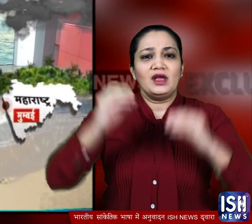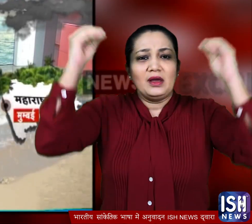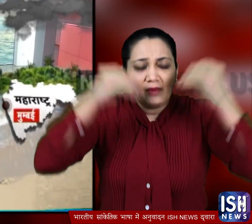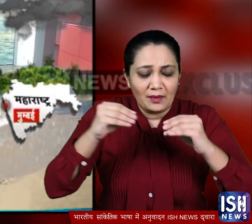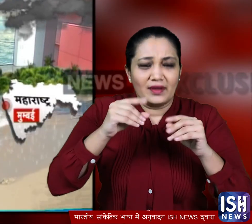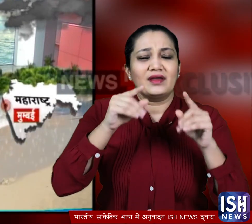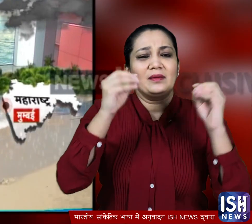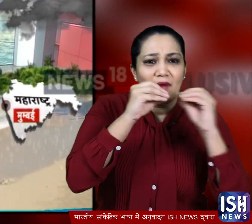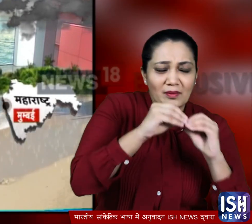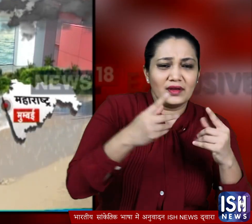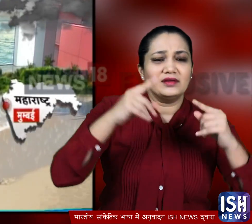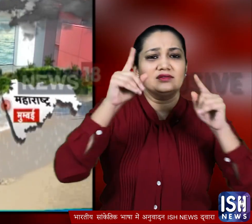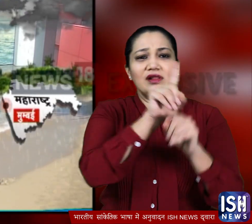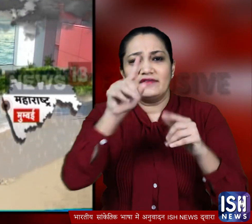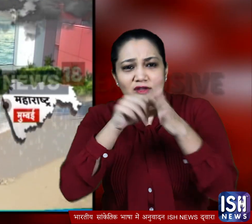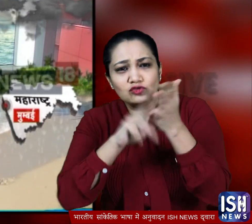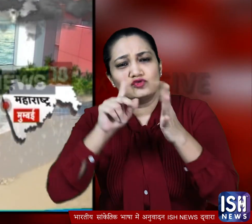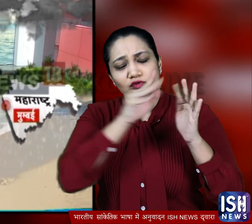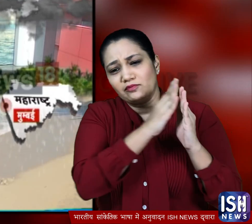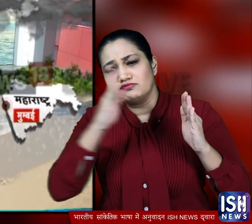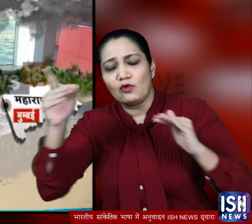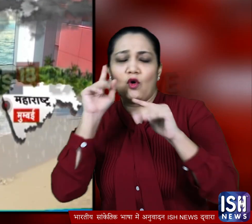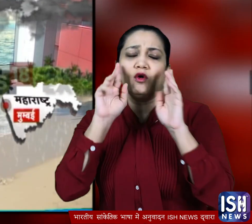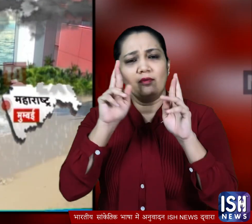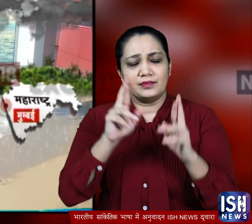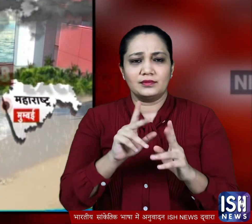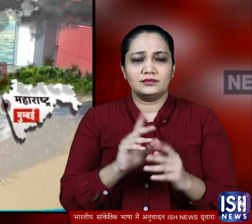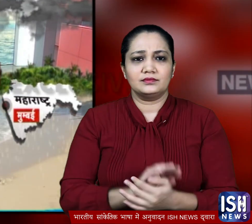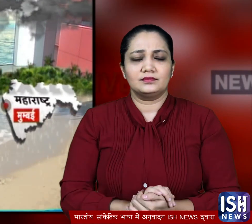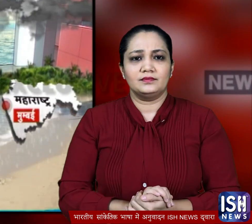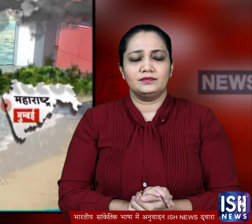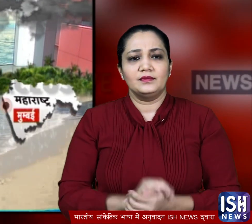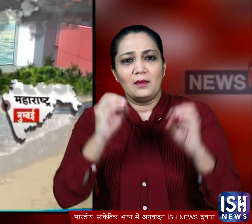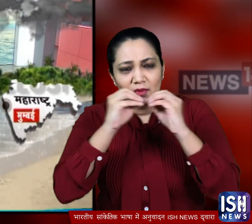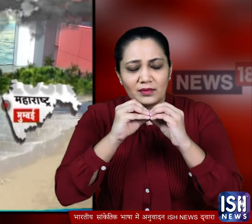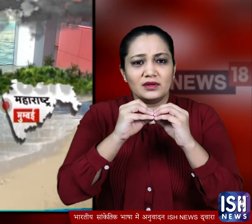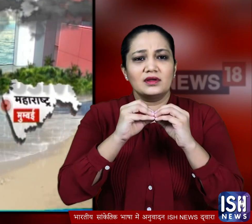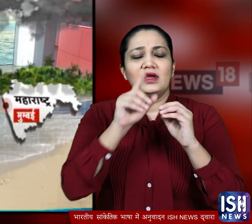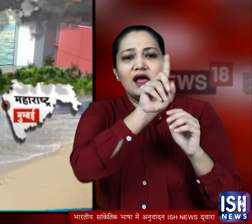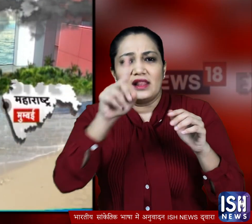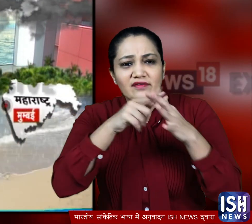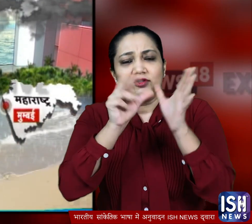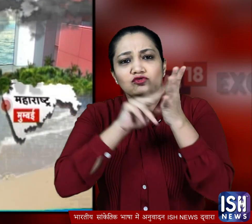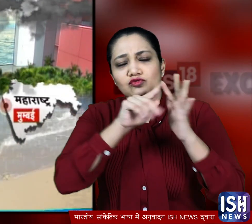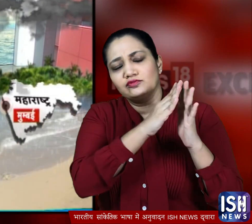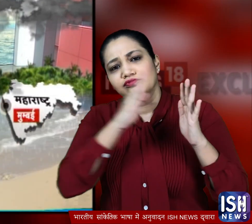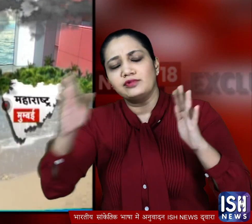से मुंबई में 11 जून तक भारी बारिश मुंबई में 11 जून से भारी